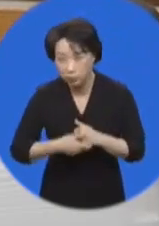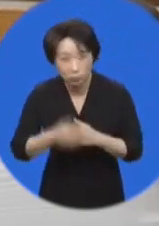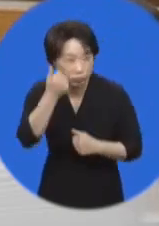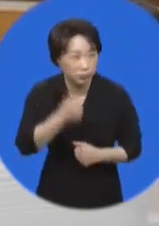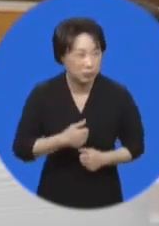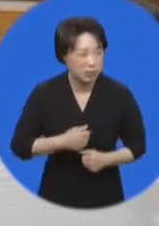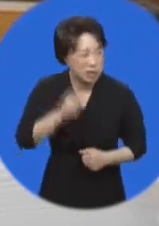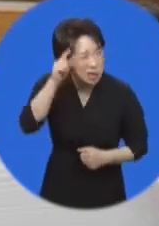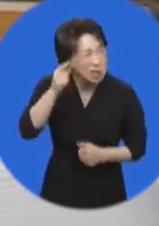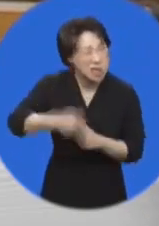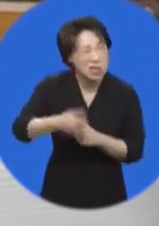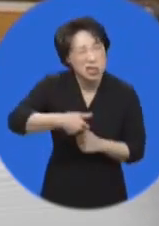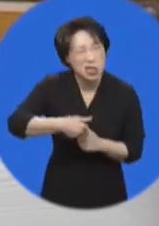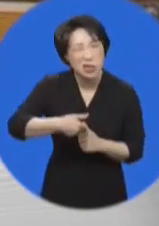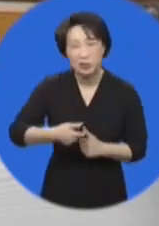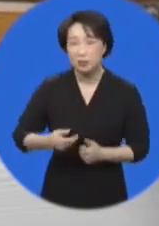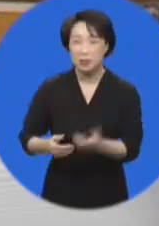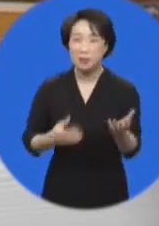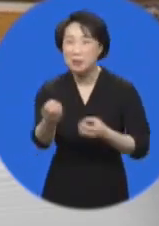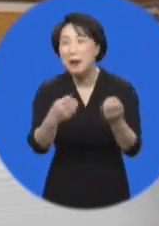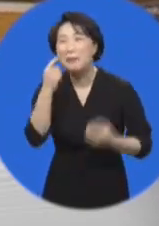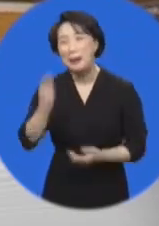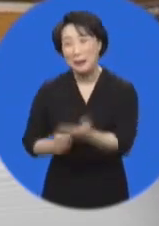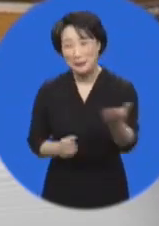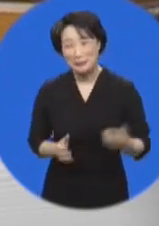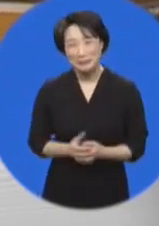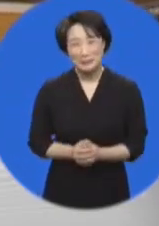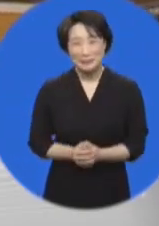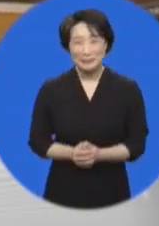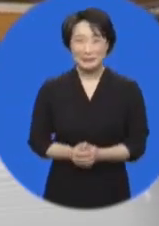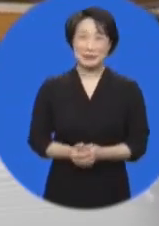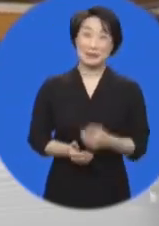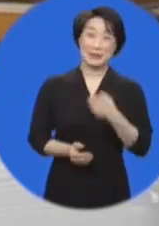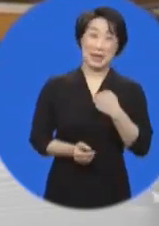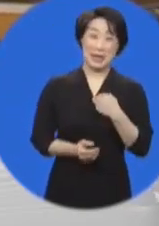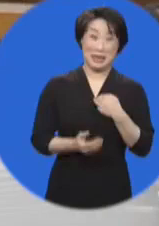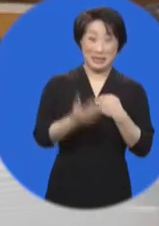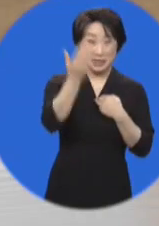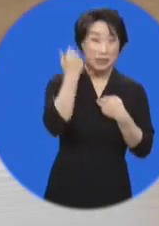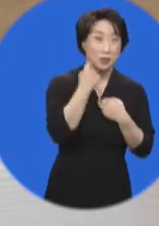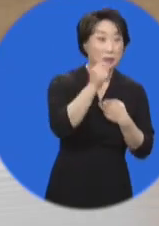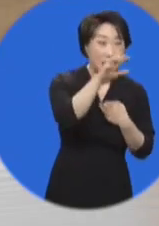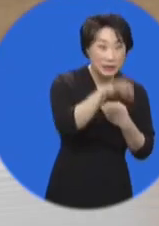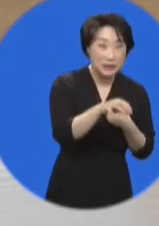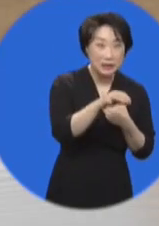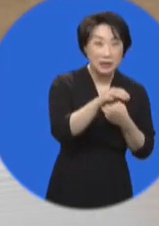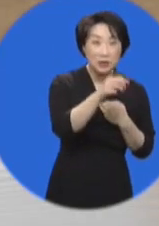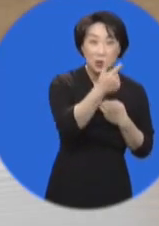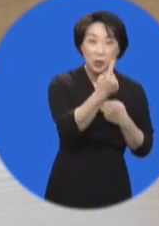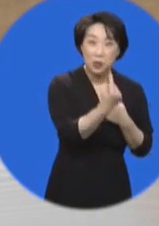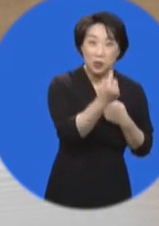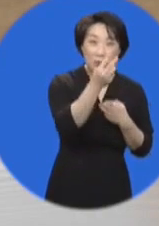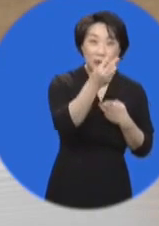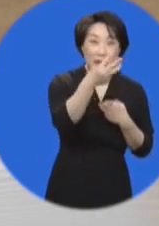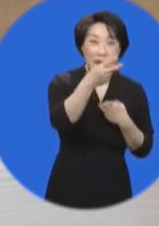되겠지? 말 한번 해봐. 응? 제가 노량진에서요, 노량진 예배당에 있을